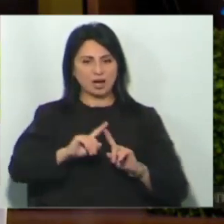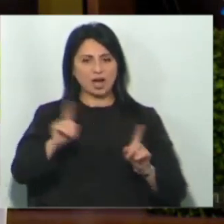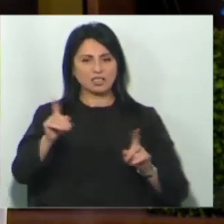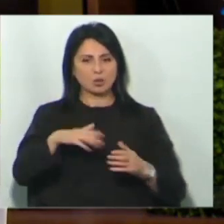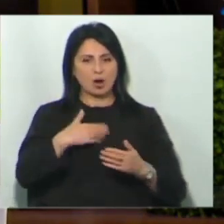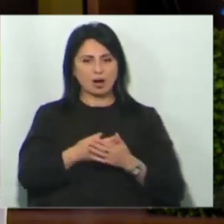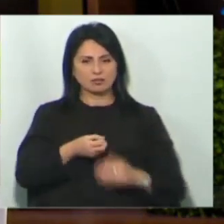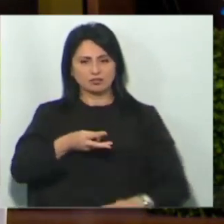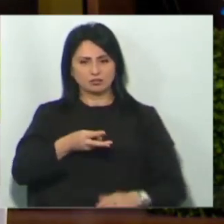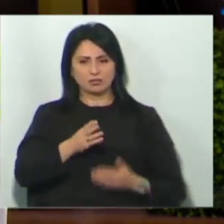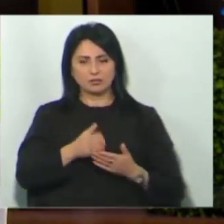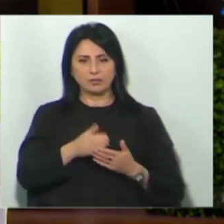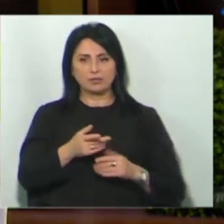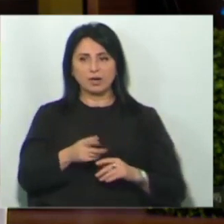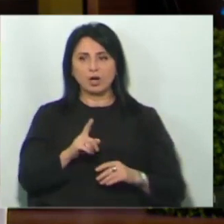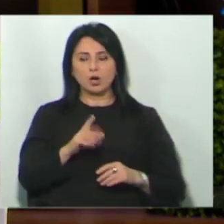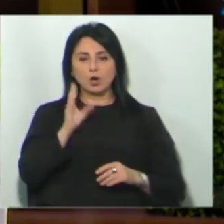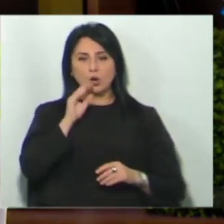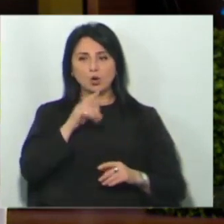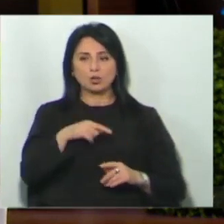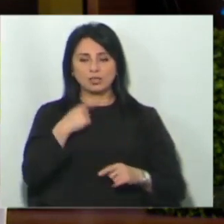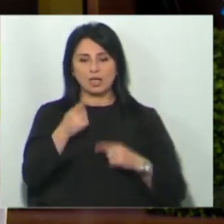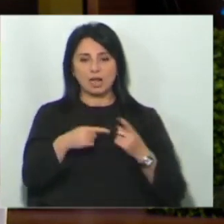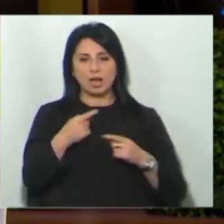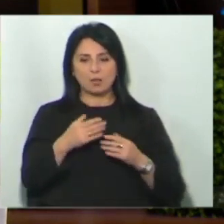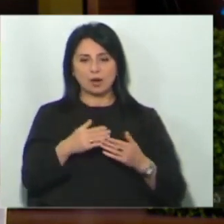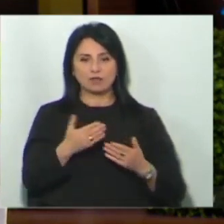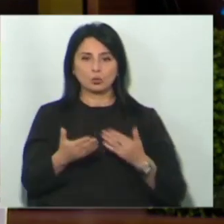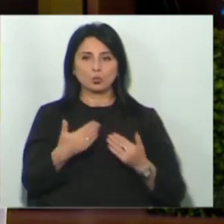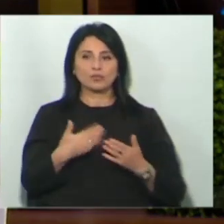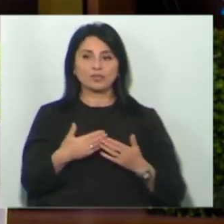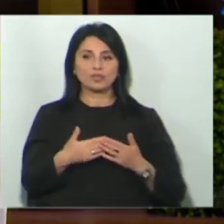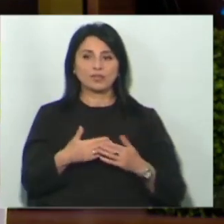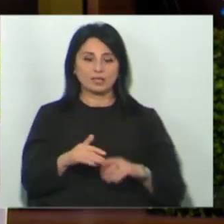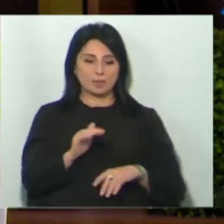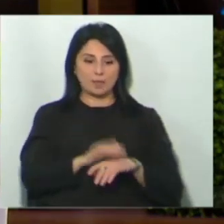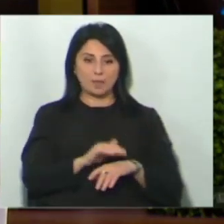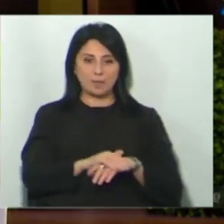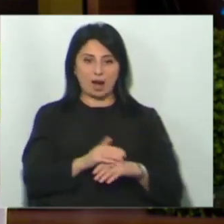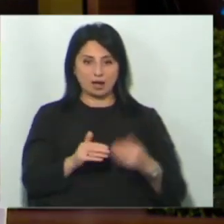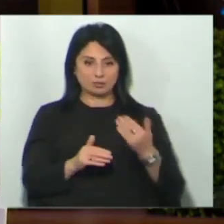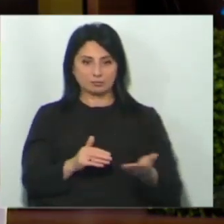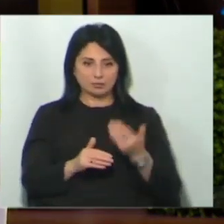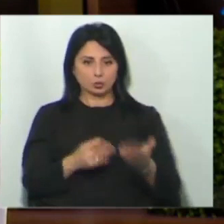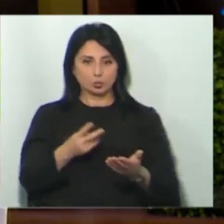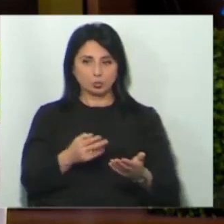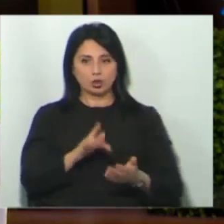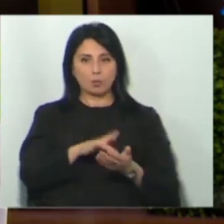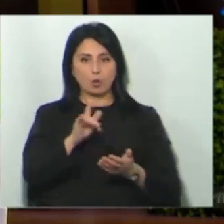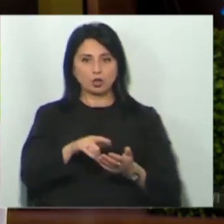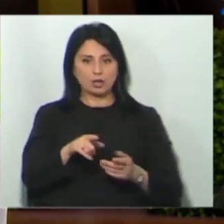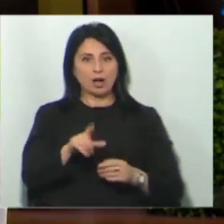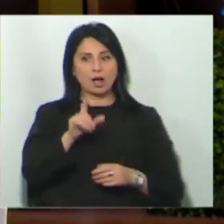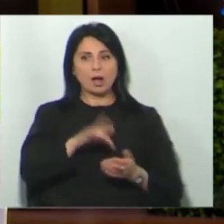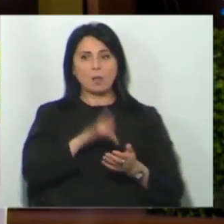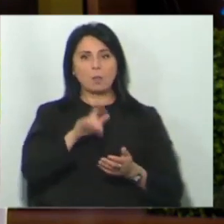განსაკუთრებული აქტიურობის ფაზაში, იცით რა, როდესაც ლაპარაკობენ, იცით, თუ ვთქვათ ფაქტებს არ დაუდებ ჩვენს მოსახლეობას,